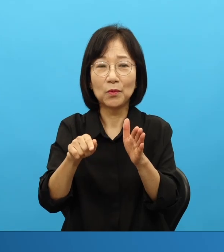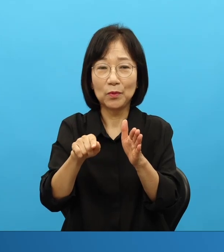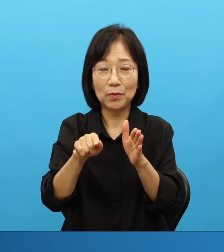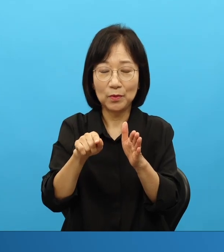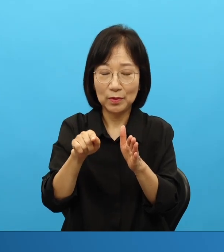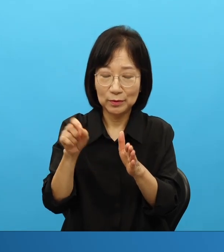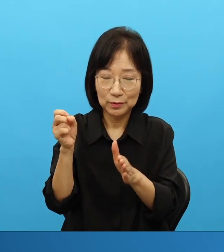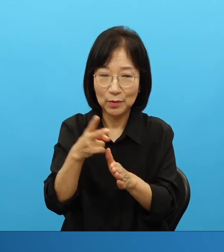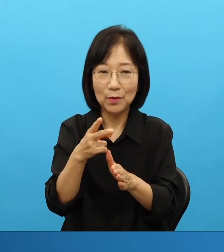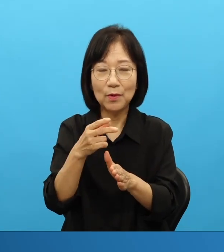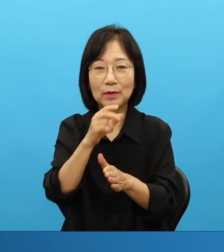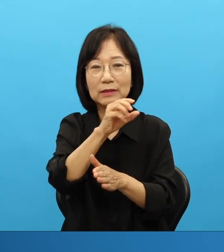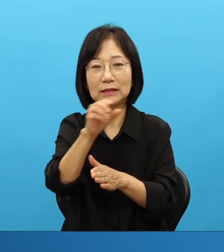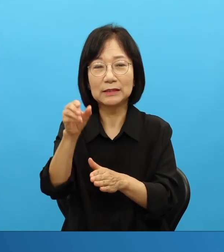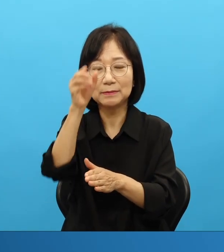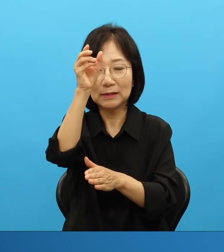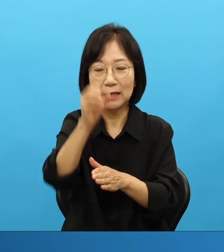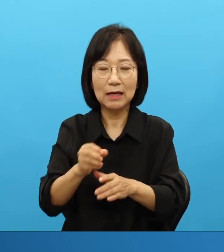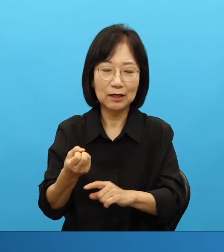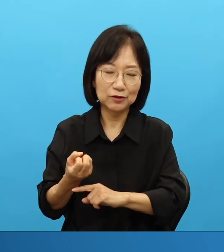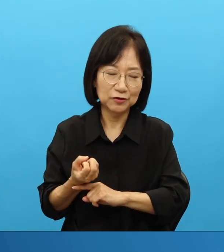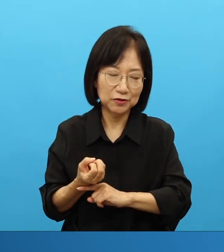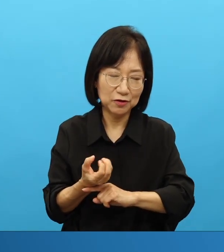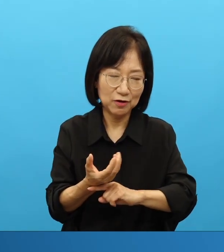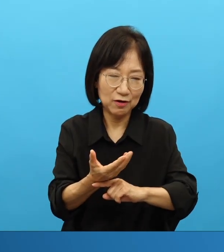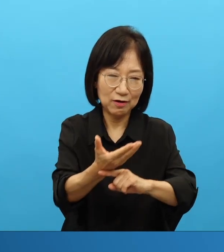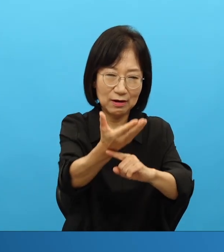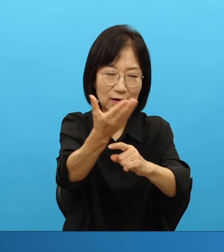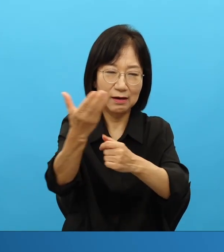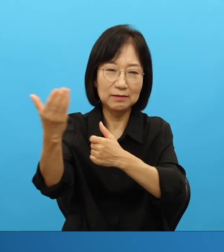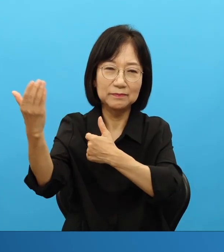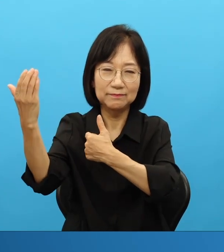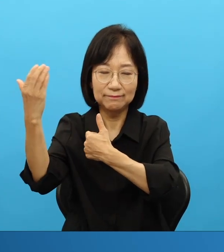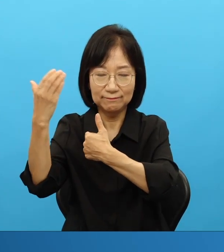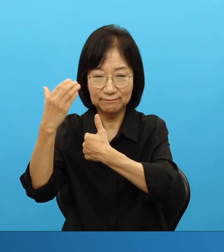십자가 전케 하셨네.